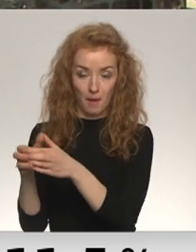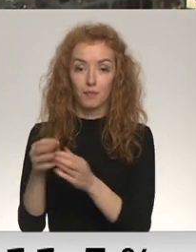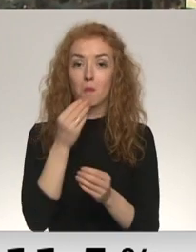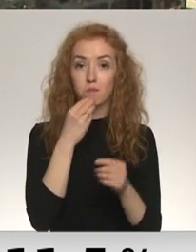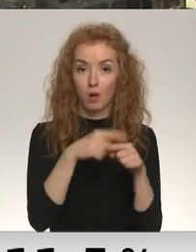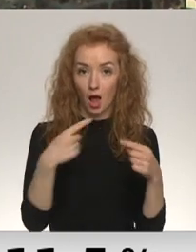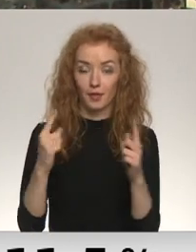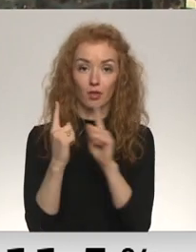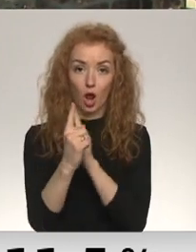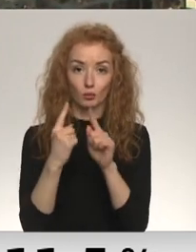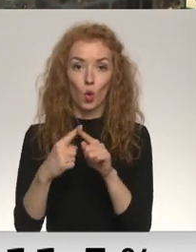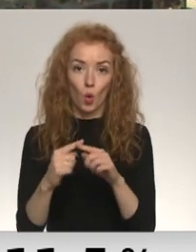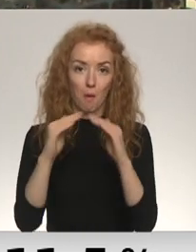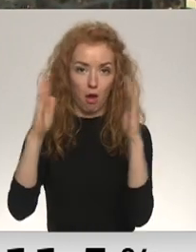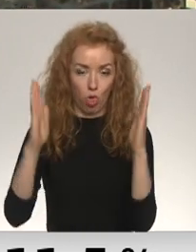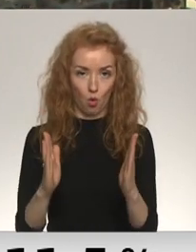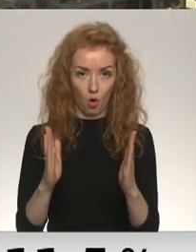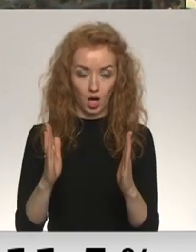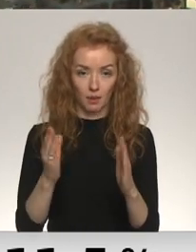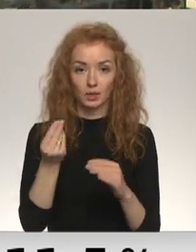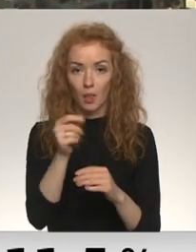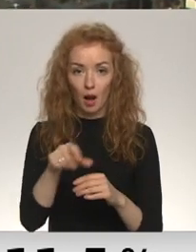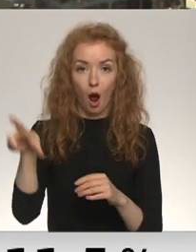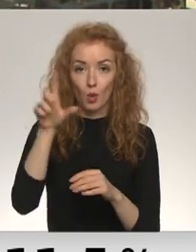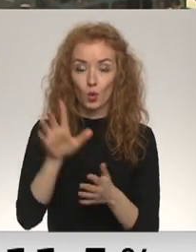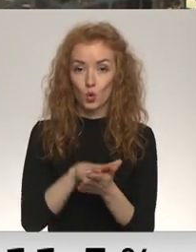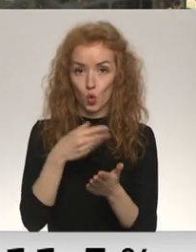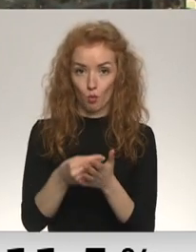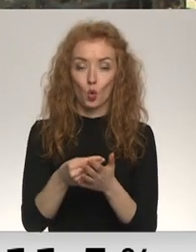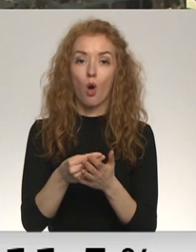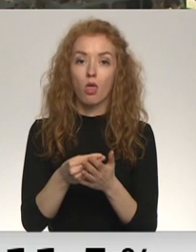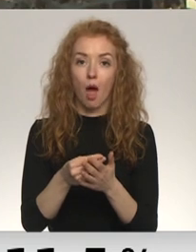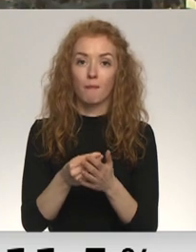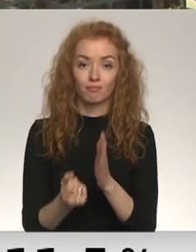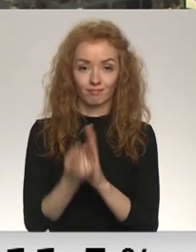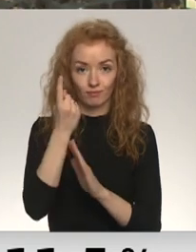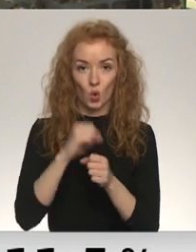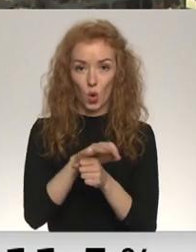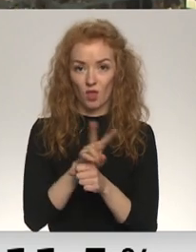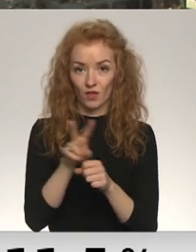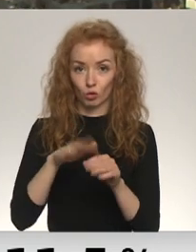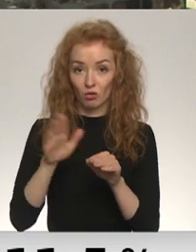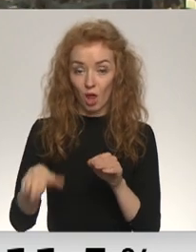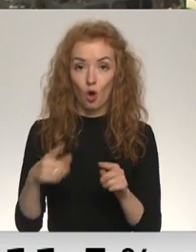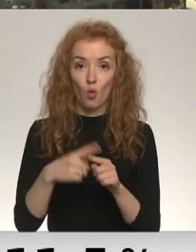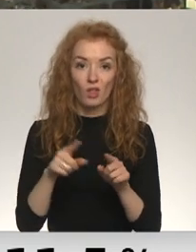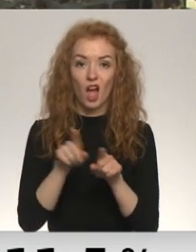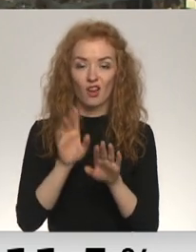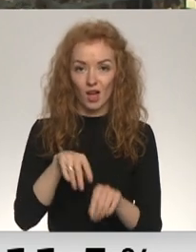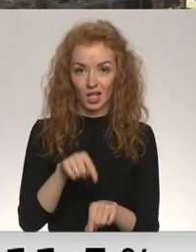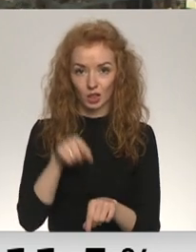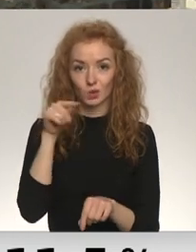pārtikai, transportam un mājoklim. Cenu kāpumu vēl aizvien lielā mērā veicina Covid-pandēmija un pamazām var izjust